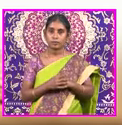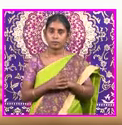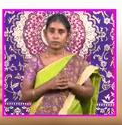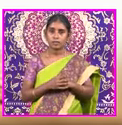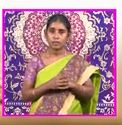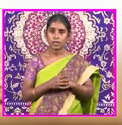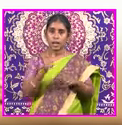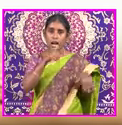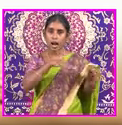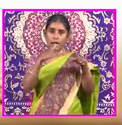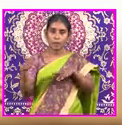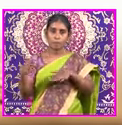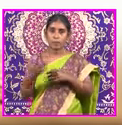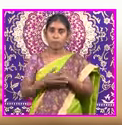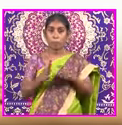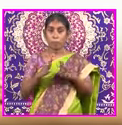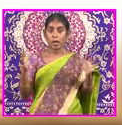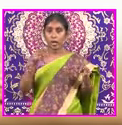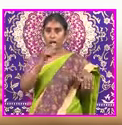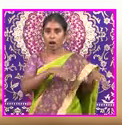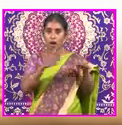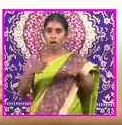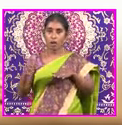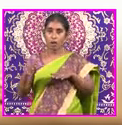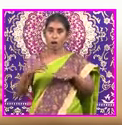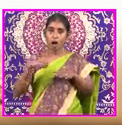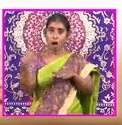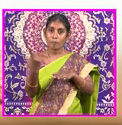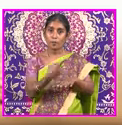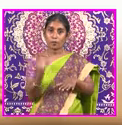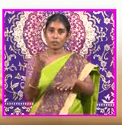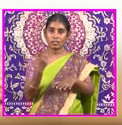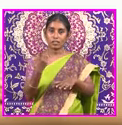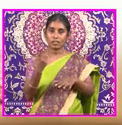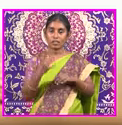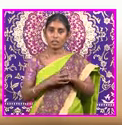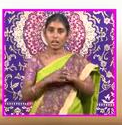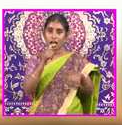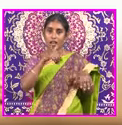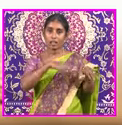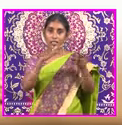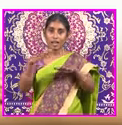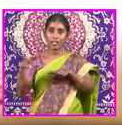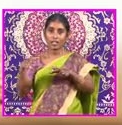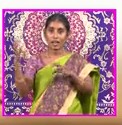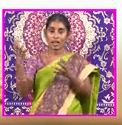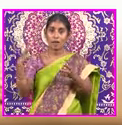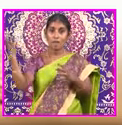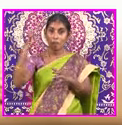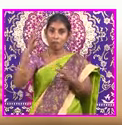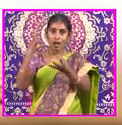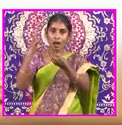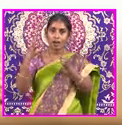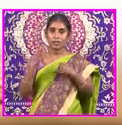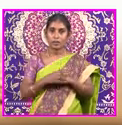உதாரணத்துக்கு அட்லாண்டிக் கடல், பசிபிக் கடல்லாம் ஏறக்குறைய 4-5 கிலோமீட்டர் அதனுடைய ஆவரேஜ் டெப்த் ஆழம் இருக்குது. 5 கிலோமீட்டர் ஆழத்துக்கும்